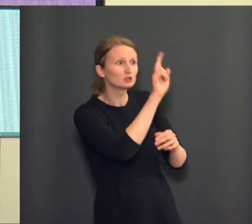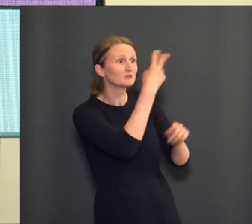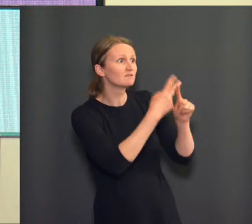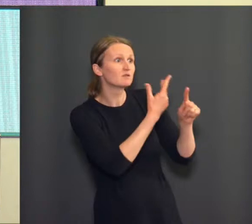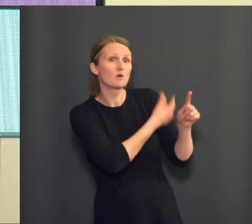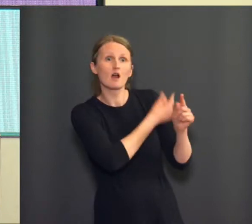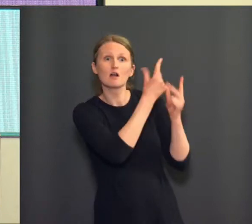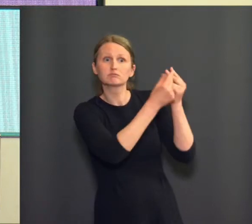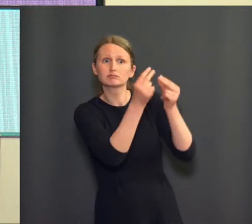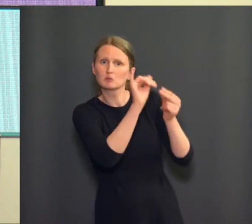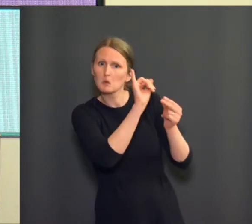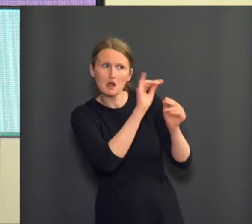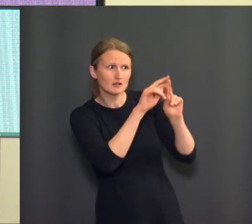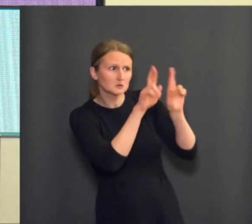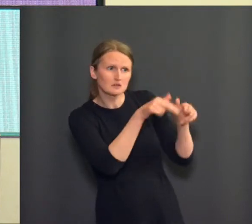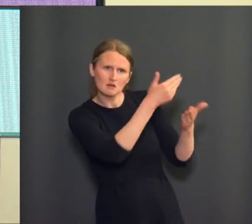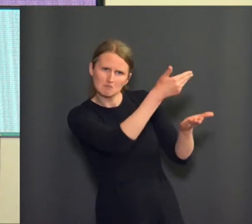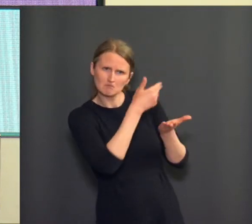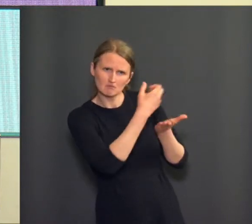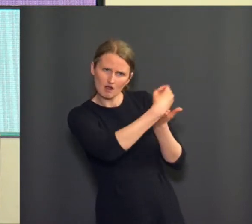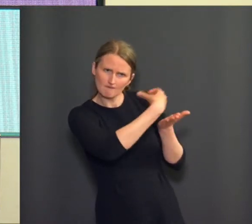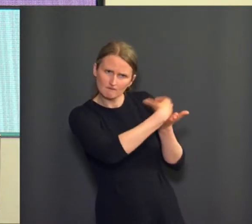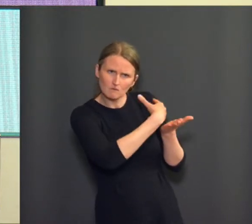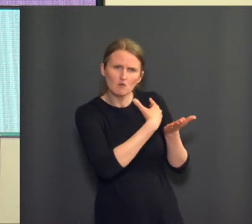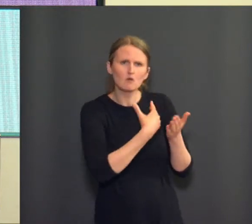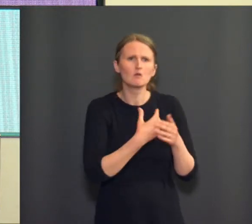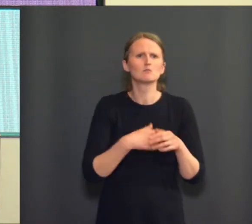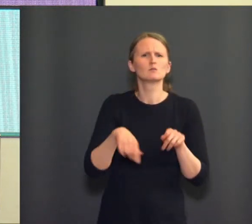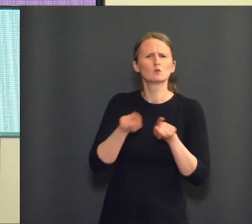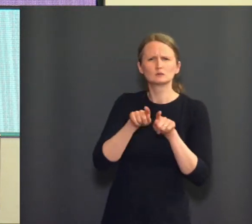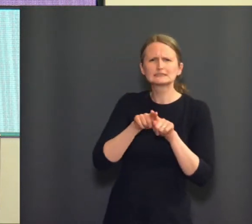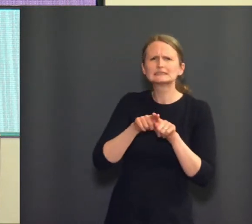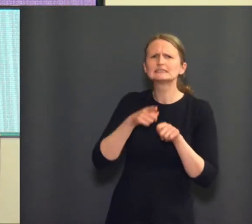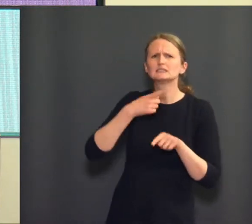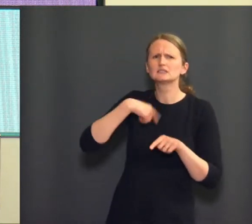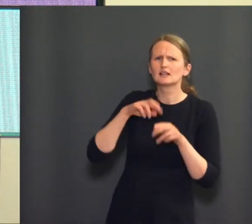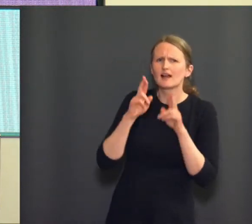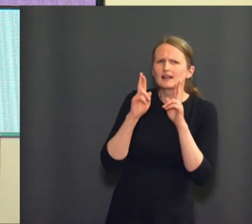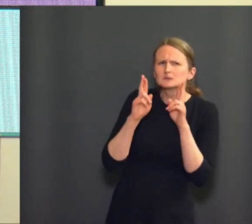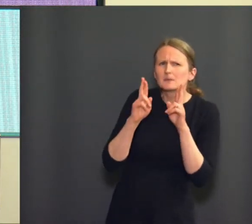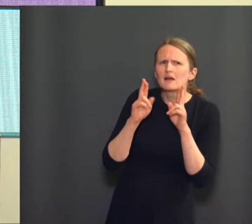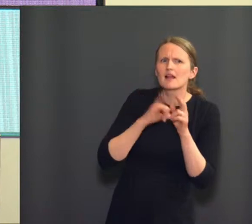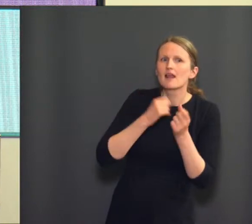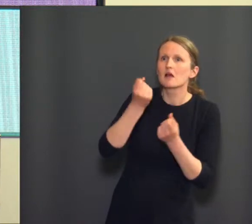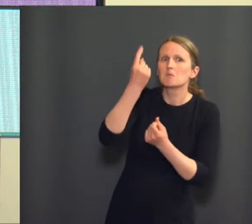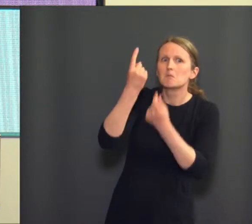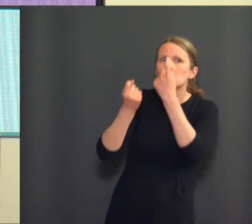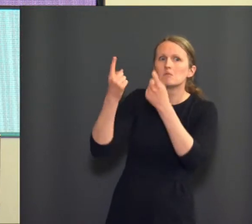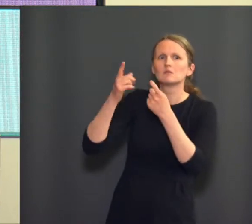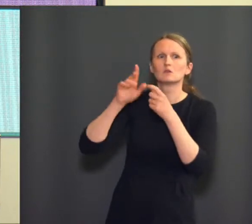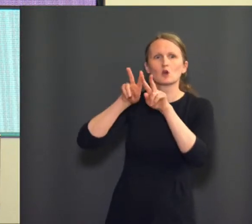part, espérer avoir certaines informations sur des études qui sont en cours depuis janvier en